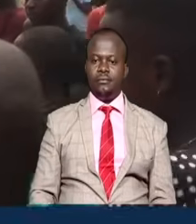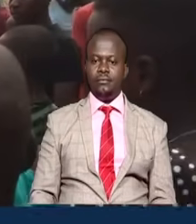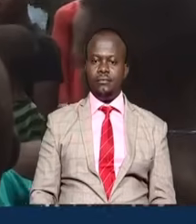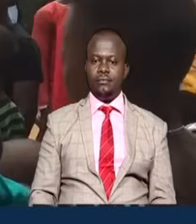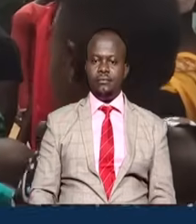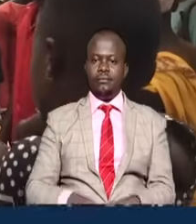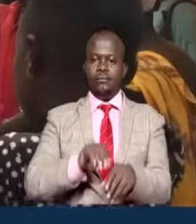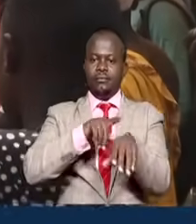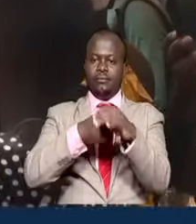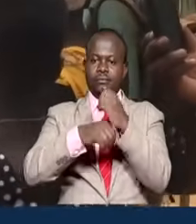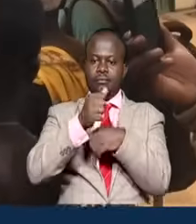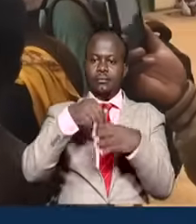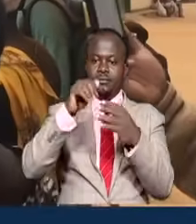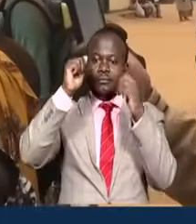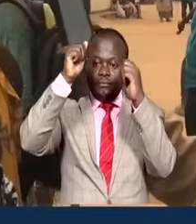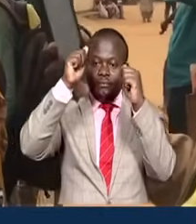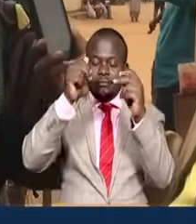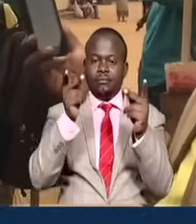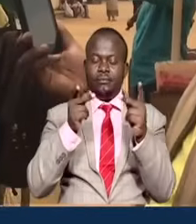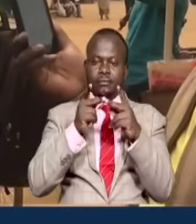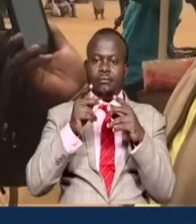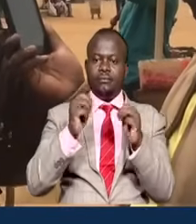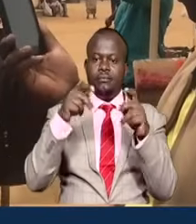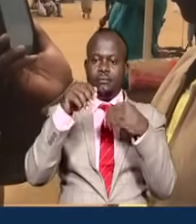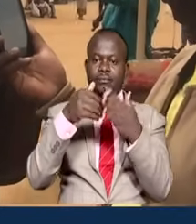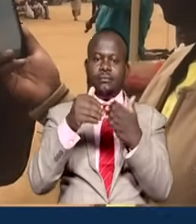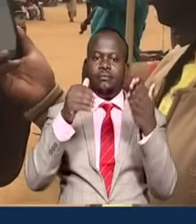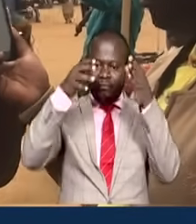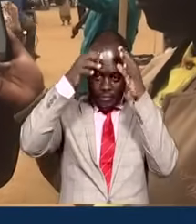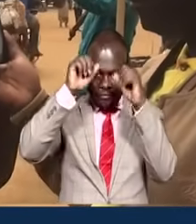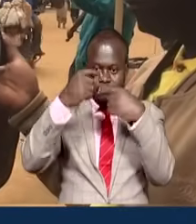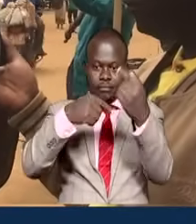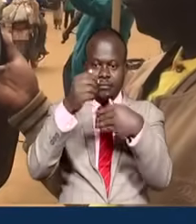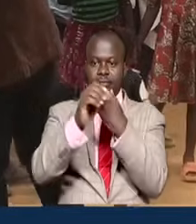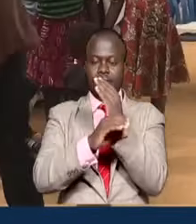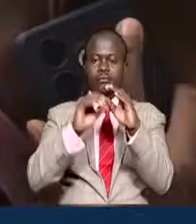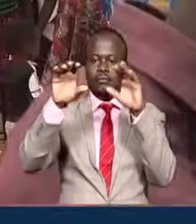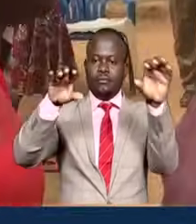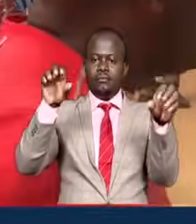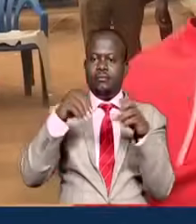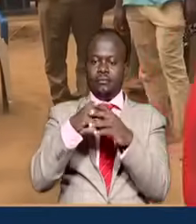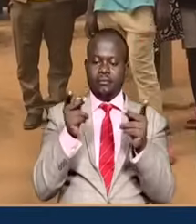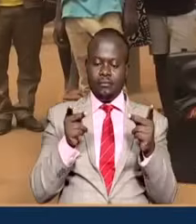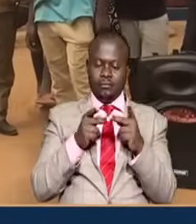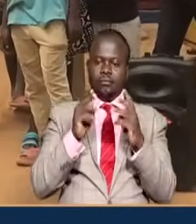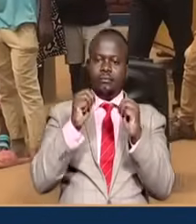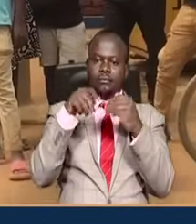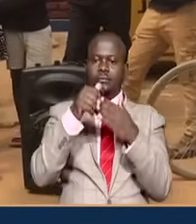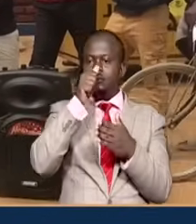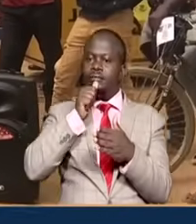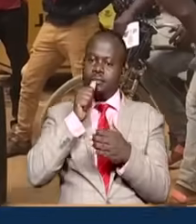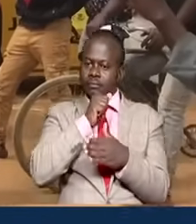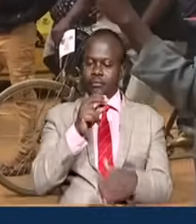Mu gihe ibikorwa byo kwiyamamaza ku bakandida depite n'abakandida perezida bikomeje hirya no hino mu gihugu, umukandida ku mwanya w'umudepite wigenga